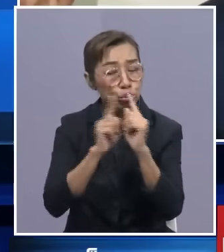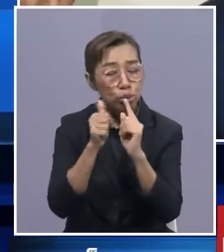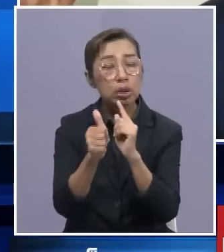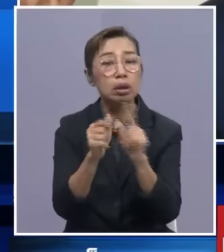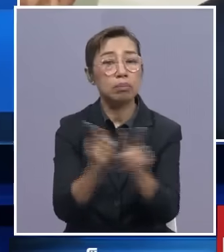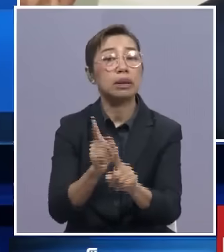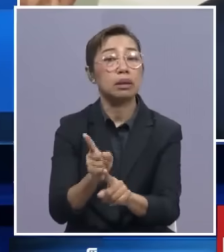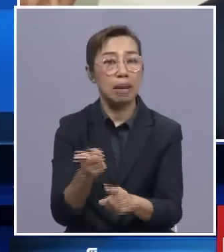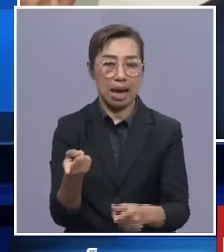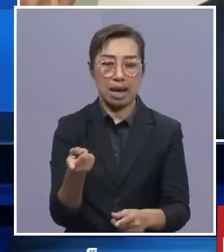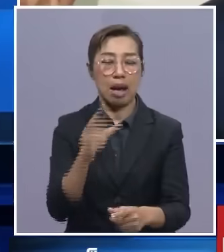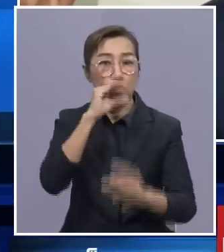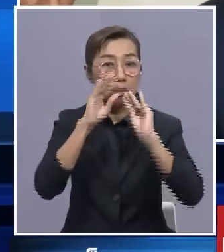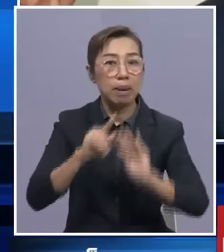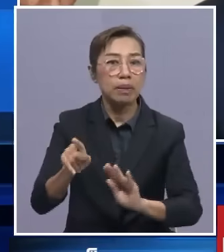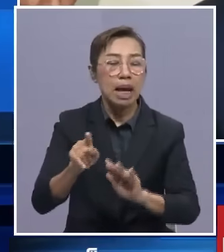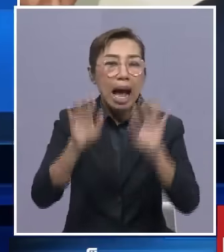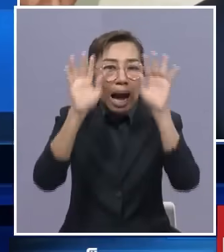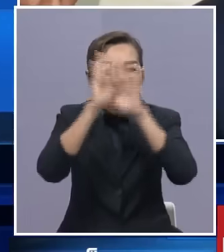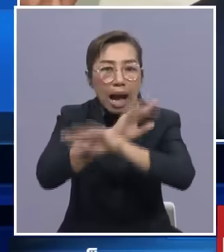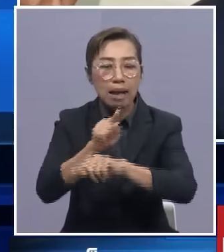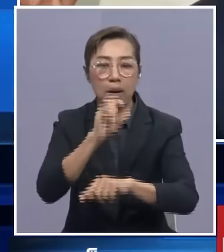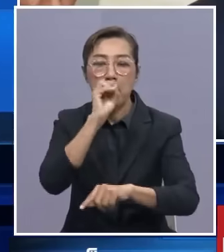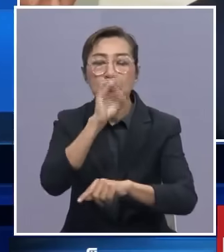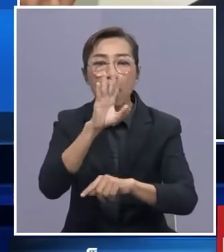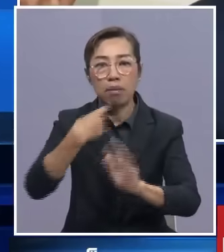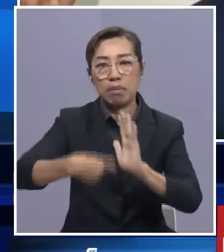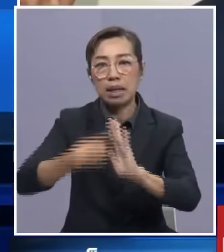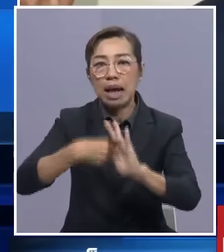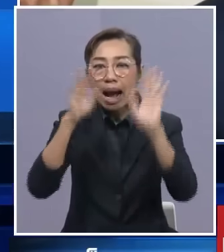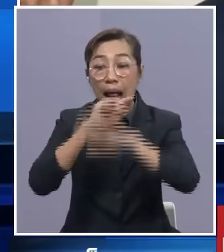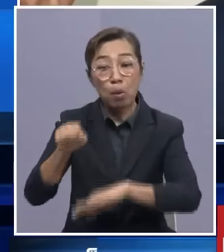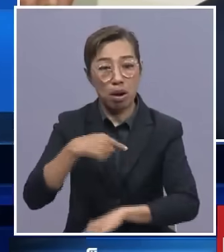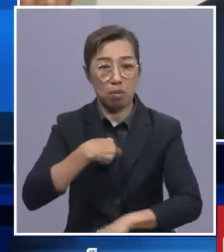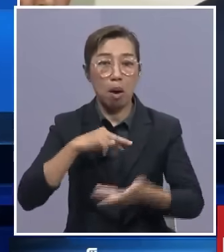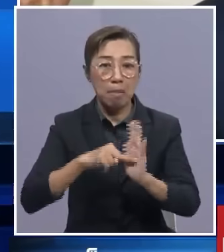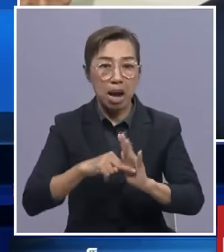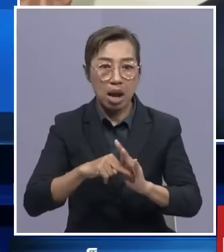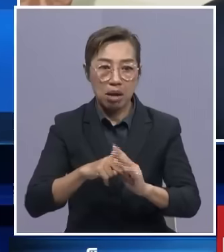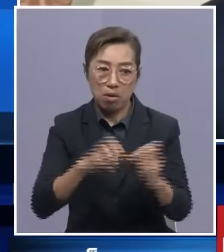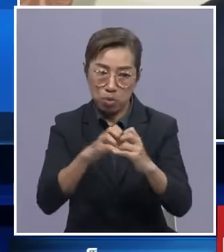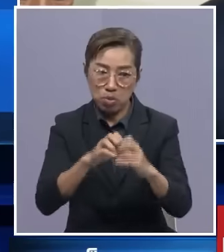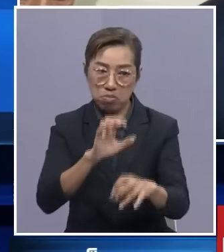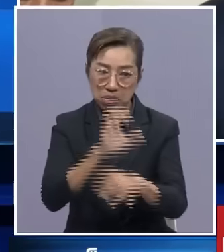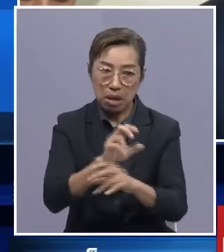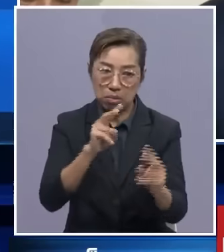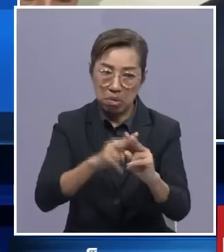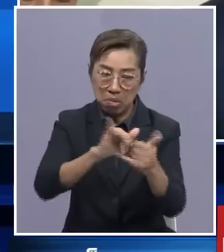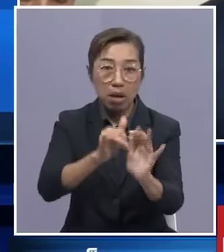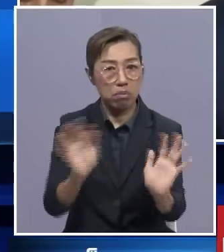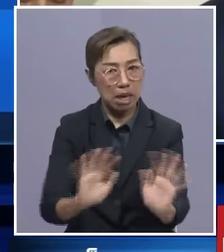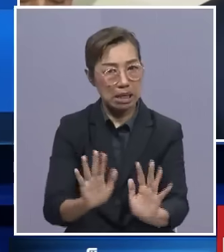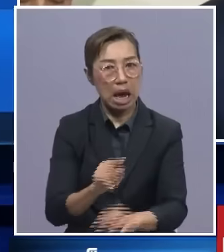ผู้เสียหายนะครับเพื่อจะบอกเพื่อจะบอกโดยในว่าตเองไม่ได้มีพฤติกรรมคุกคามทางเพศตามที่